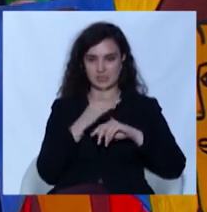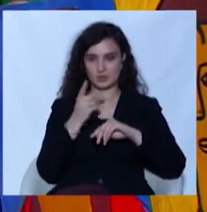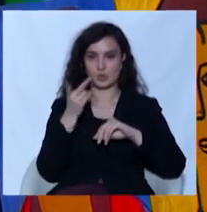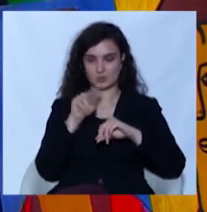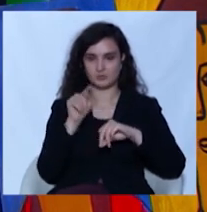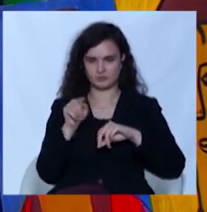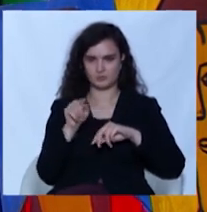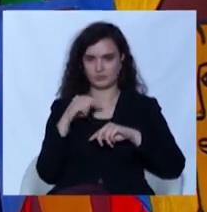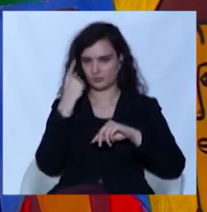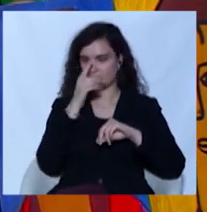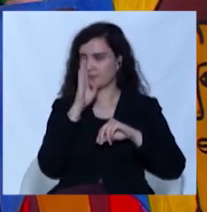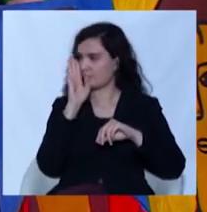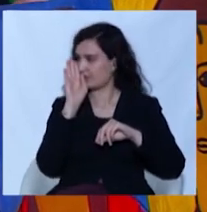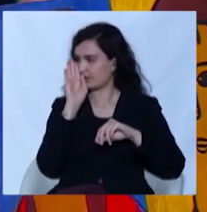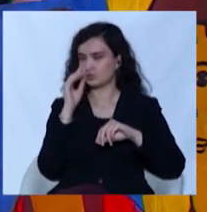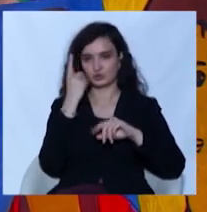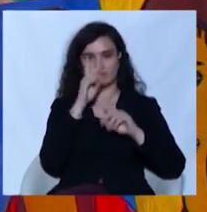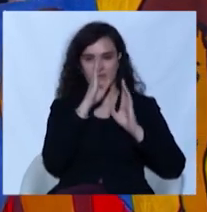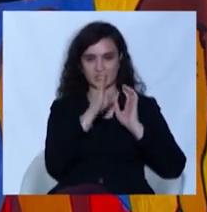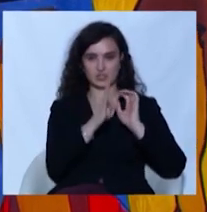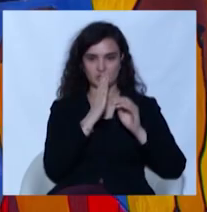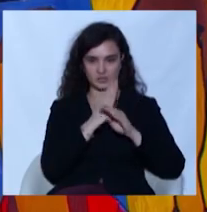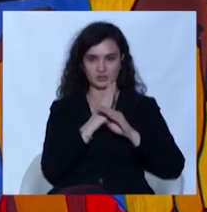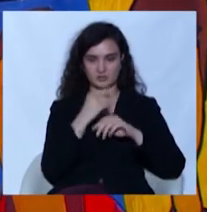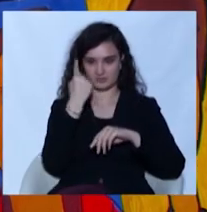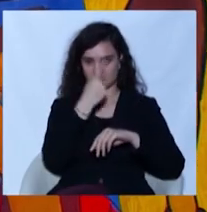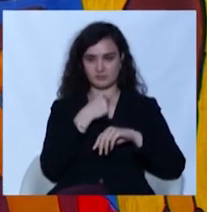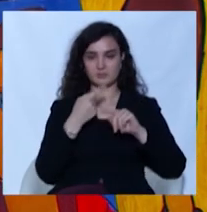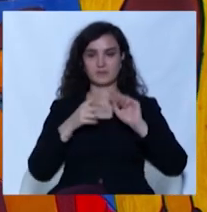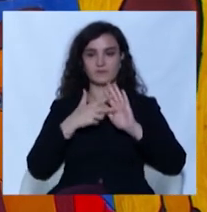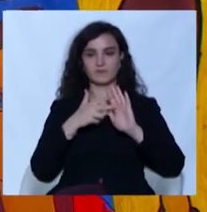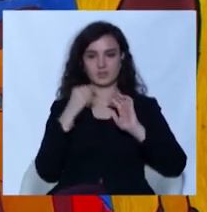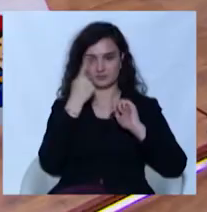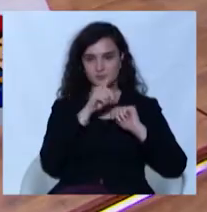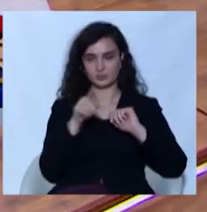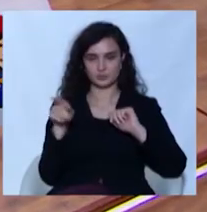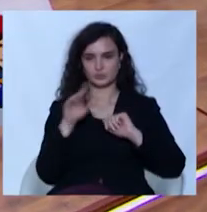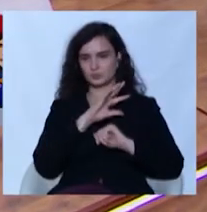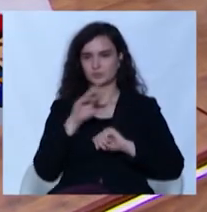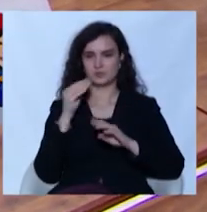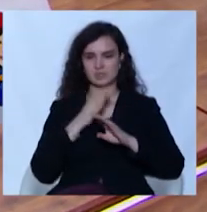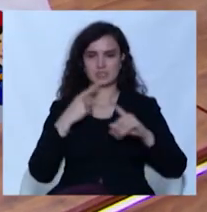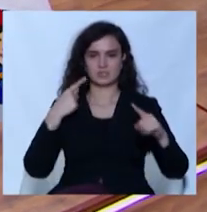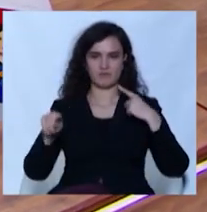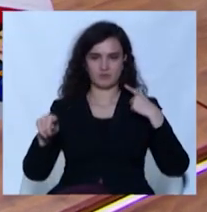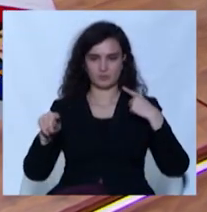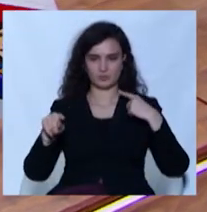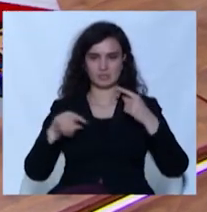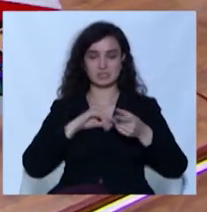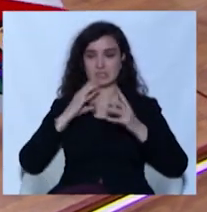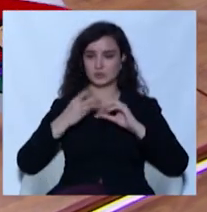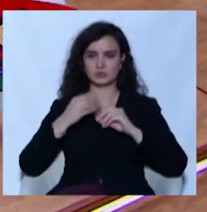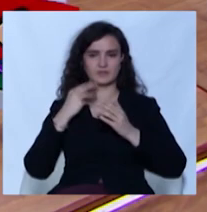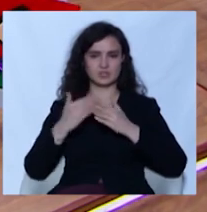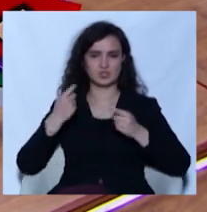ხო? პროფილში და ფასში. ამ 8 პორტრეტიდან წარმოიდგენთ, სულ ყველა არის განსხვავებული. აბსოლუტურად